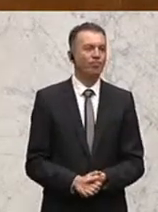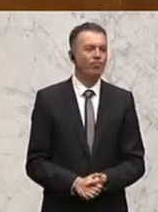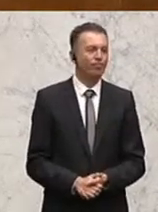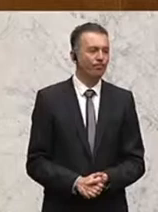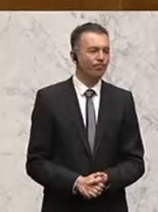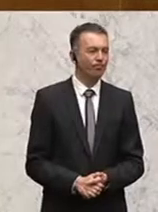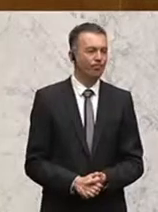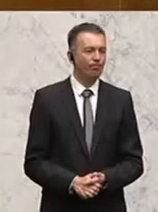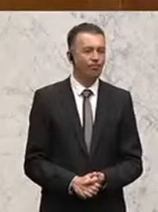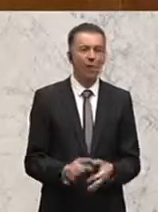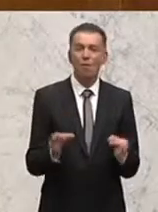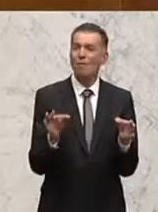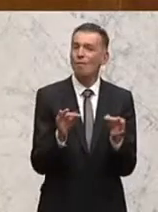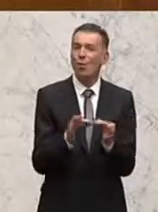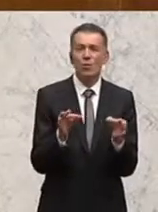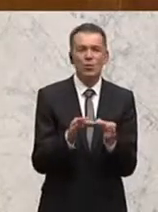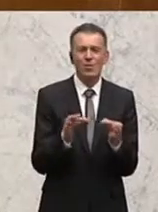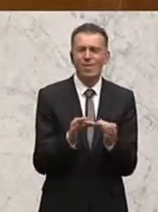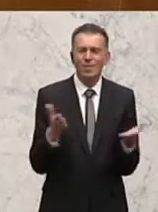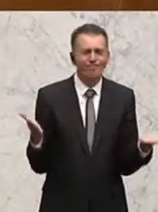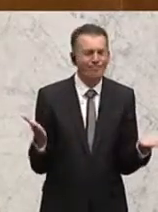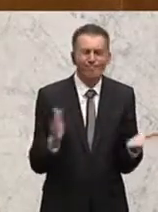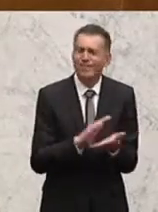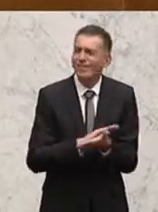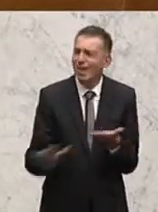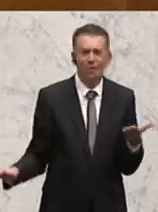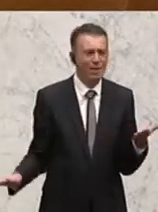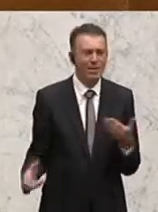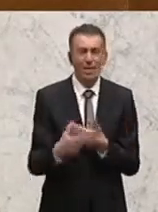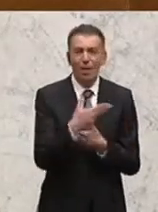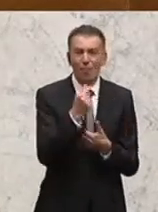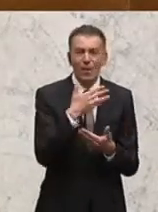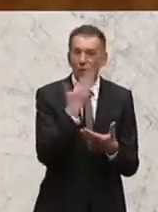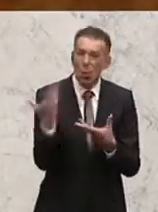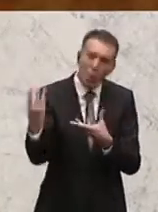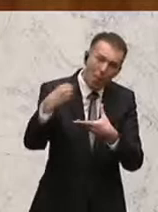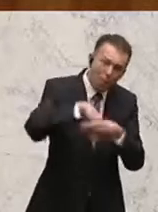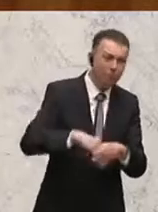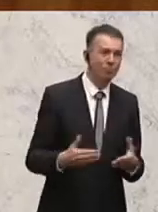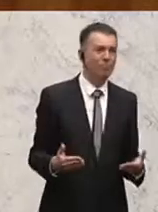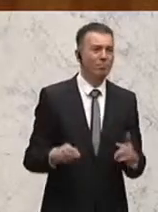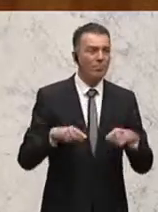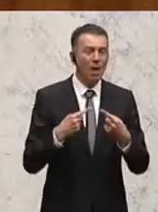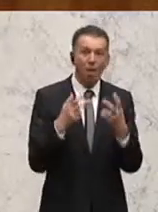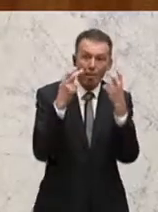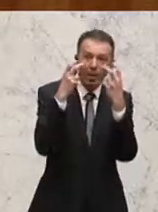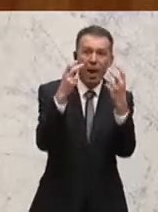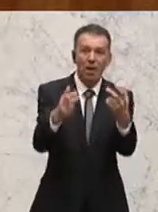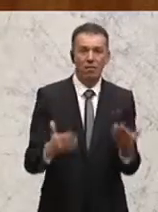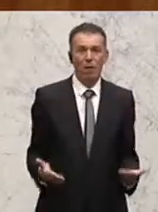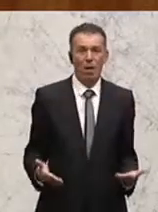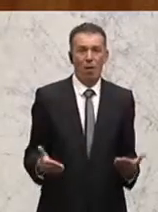Es funktioniert nirgendwo. Wenn Sie die Menschen nicht mitnehmen, dann wird die Begeisterung